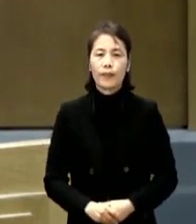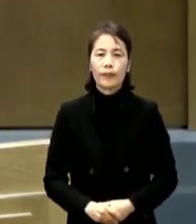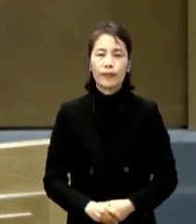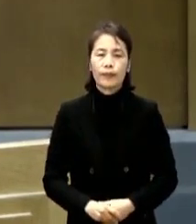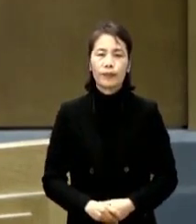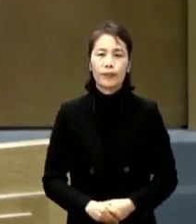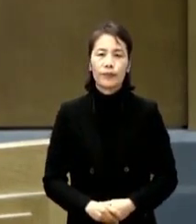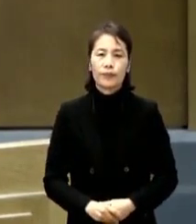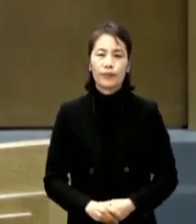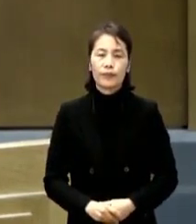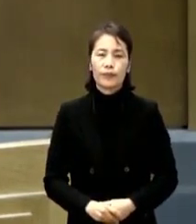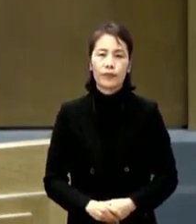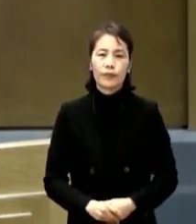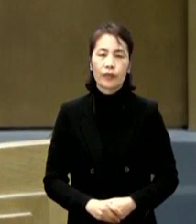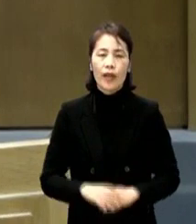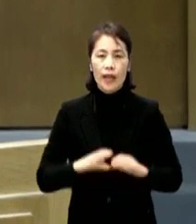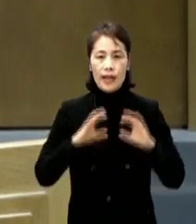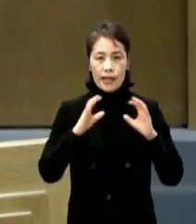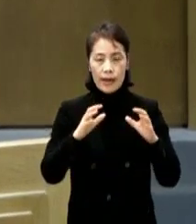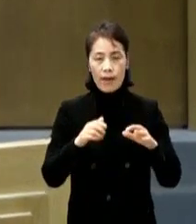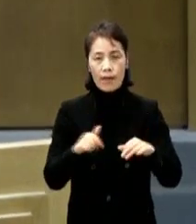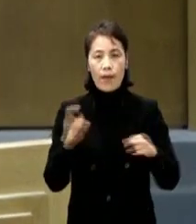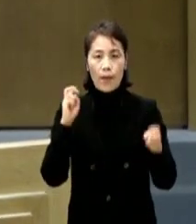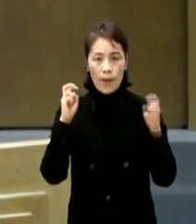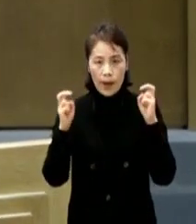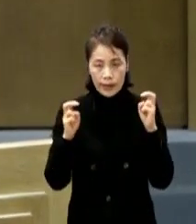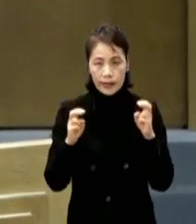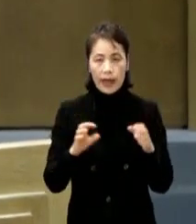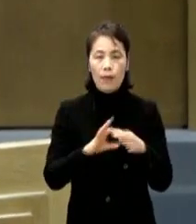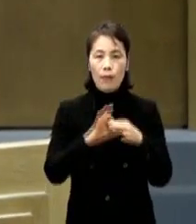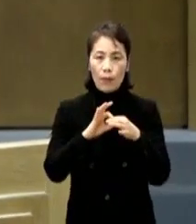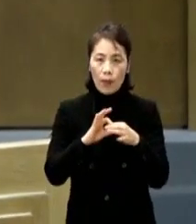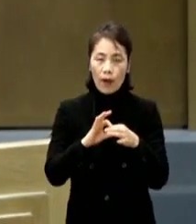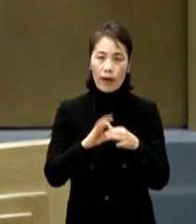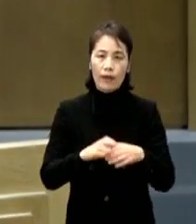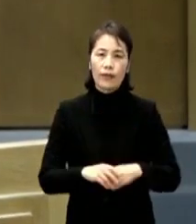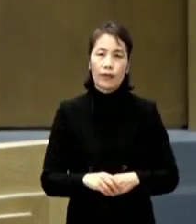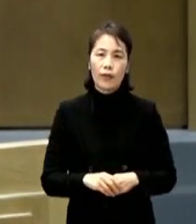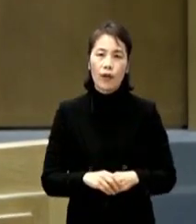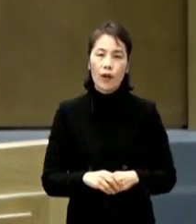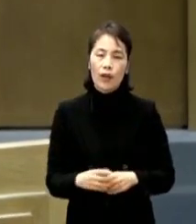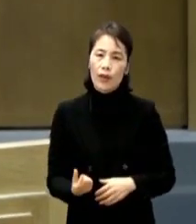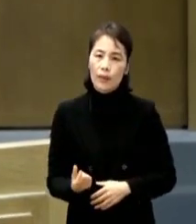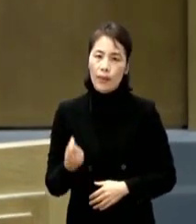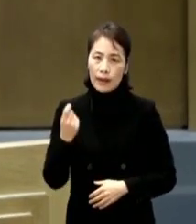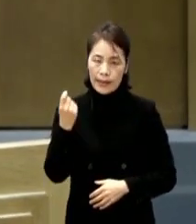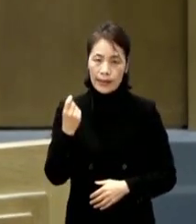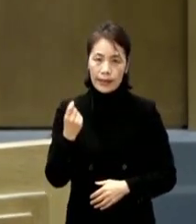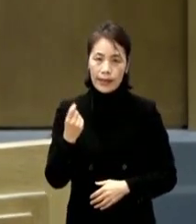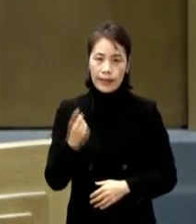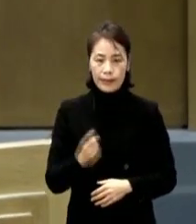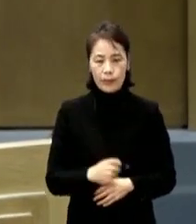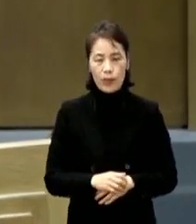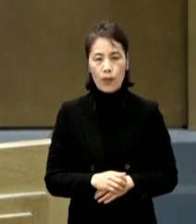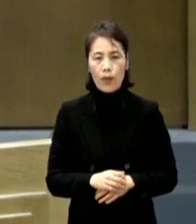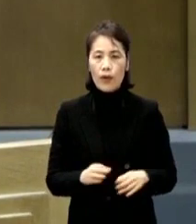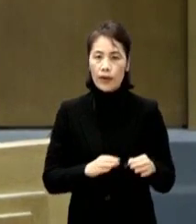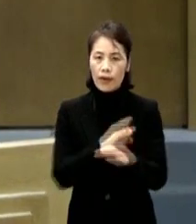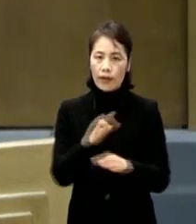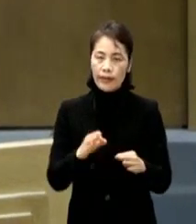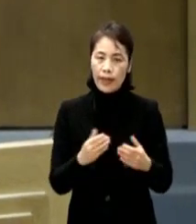기업과 도정, 민생 안정, 사회혁신 투자로 더 속도감 있게 체감 가능한